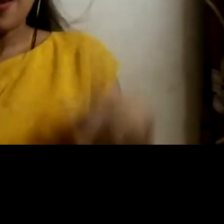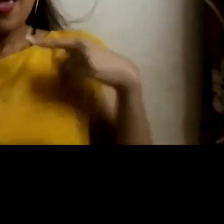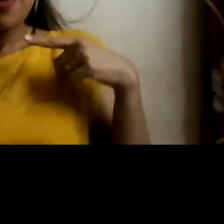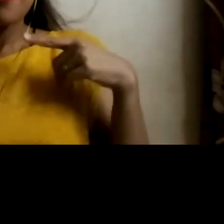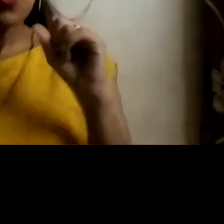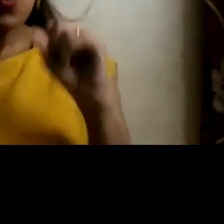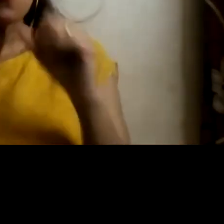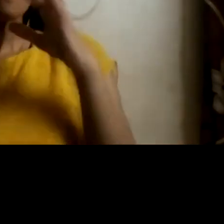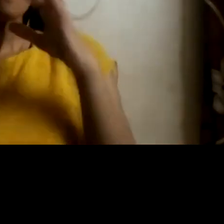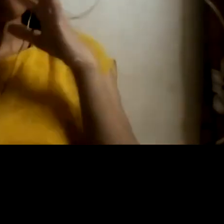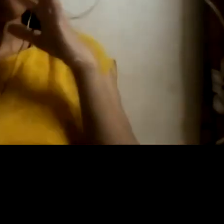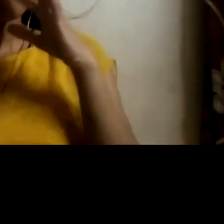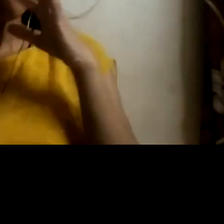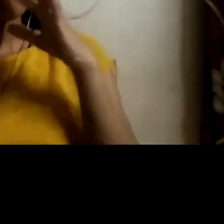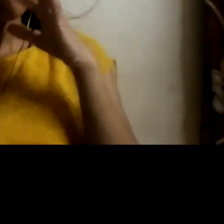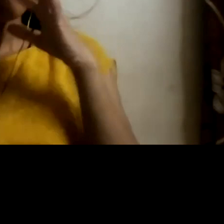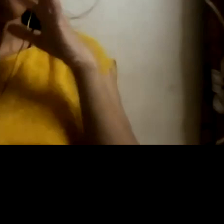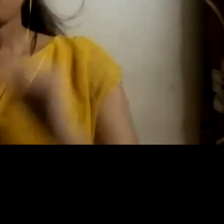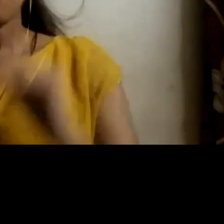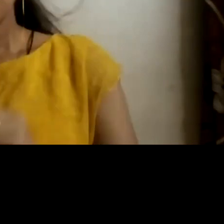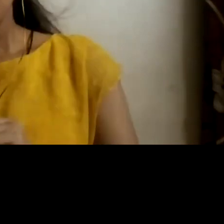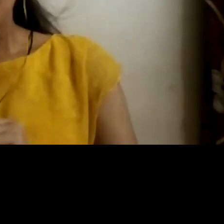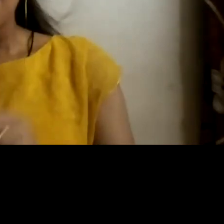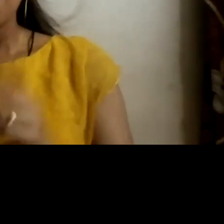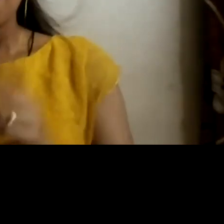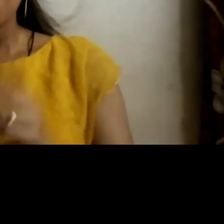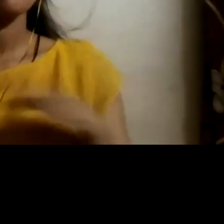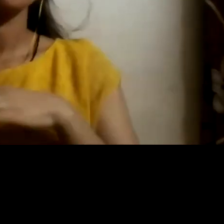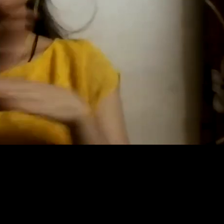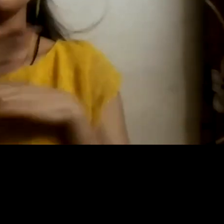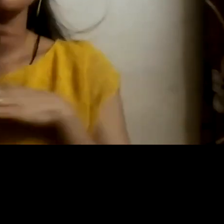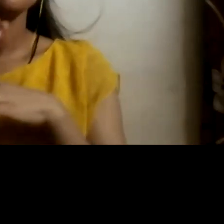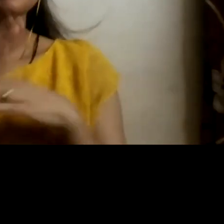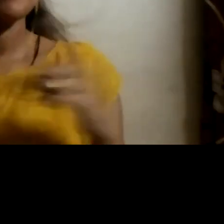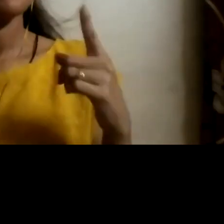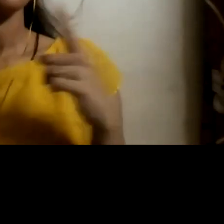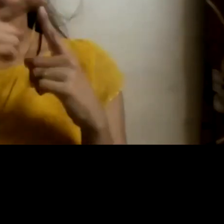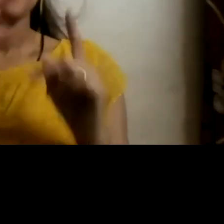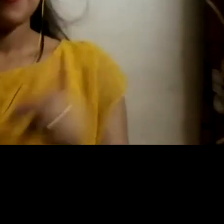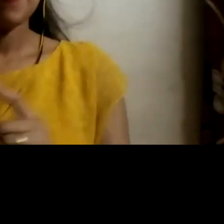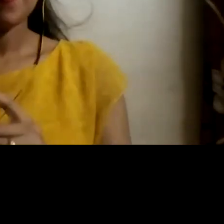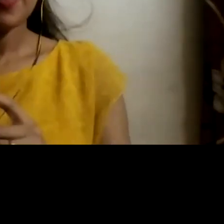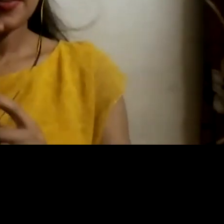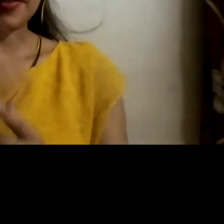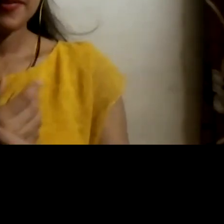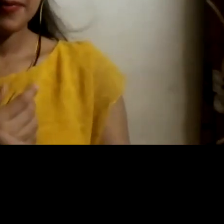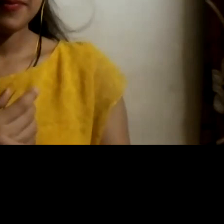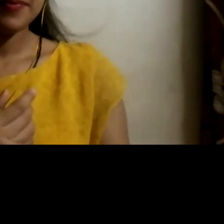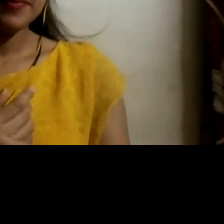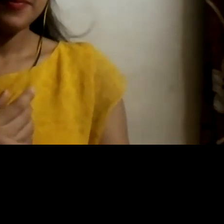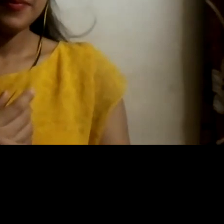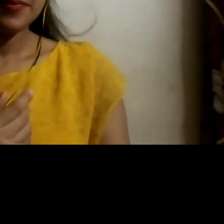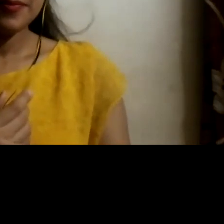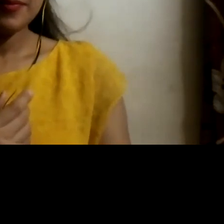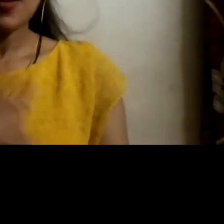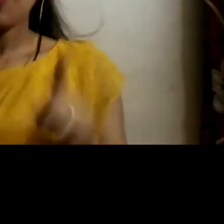life, we are sharing perspectives. To any phenomena of life, हम रोज